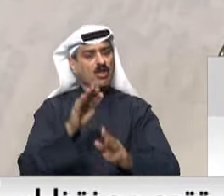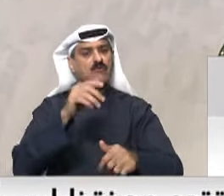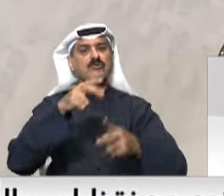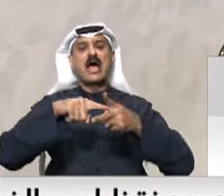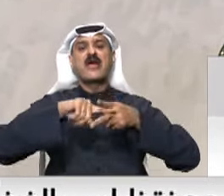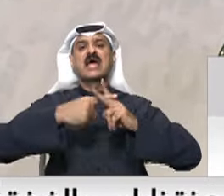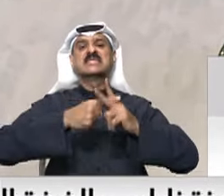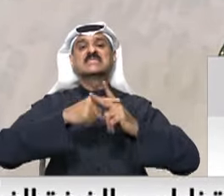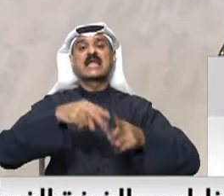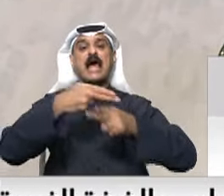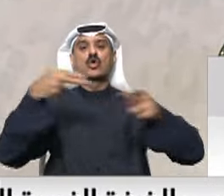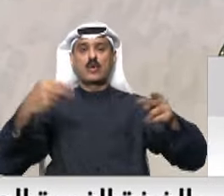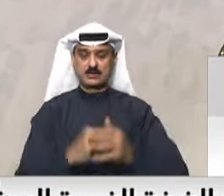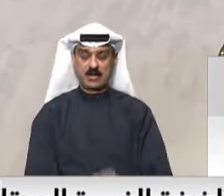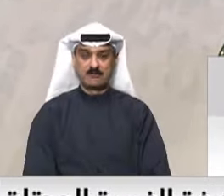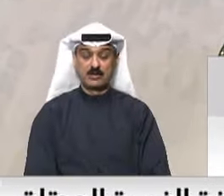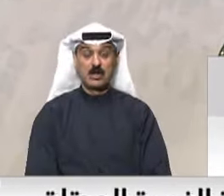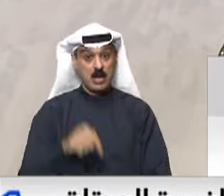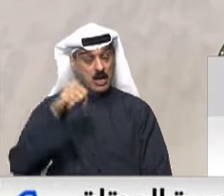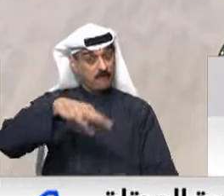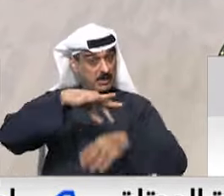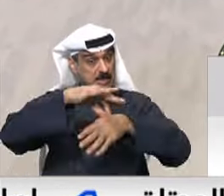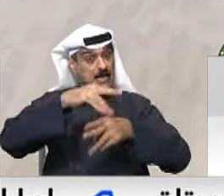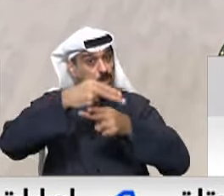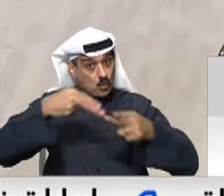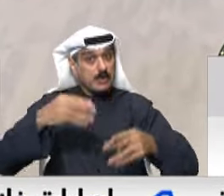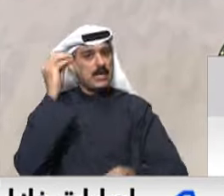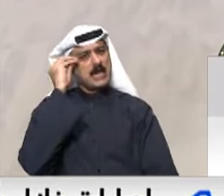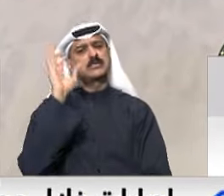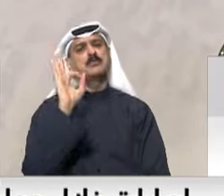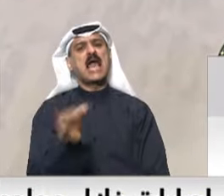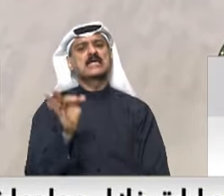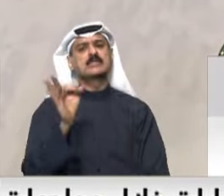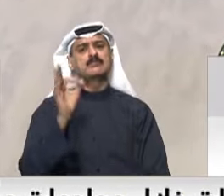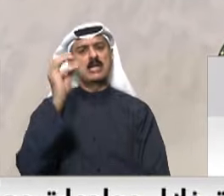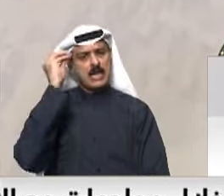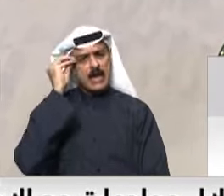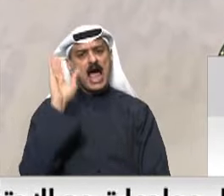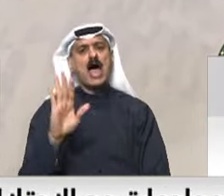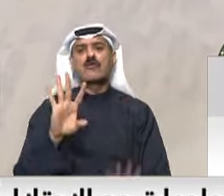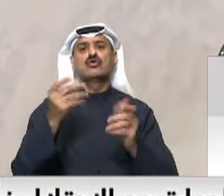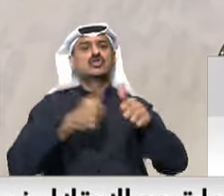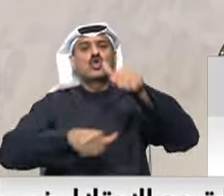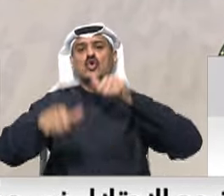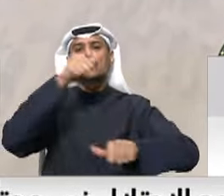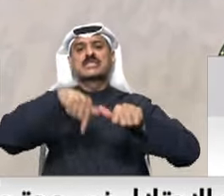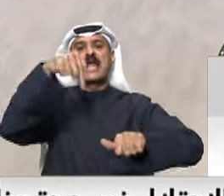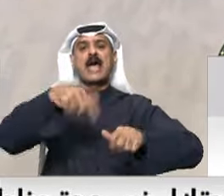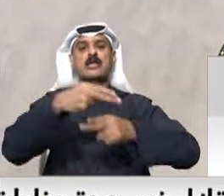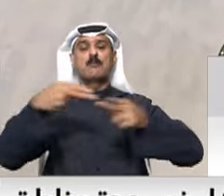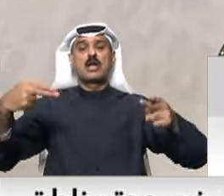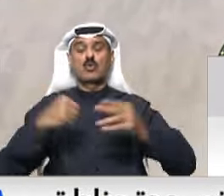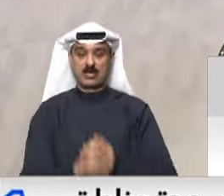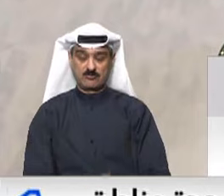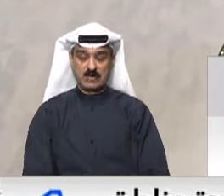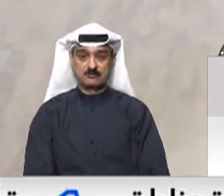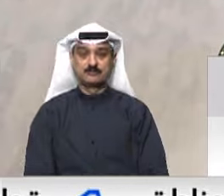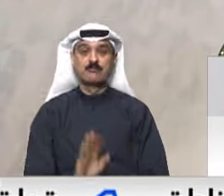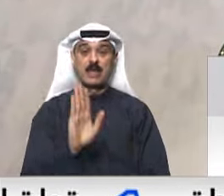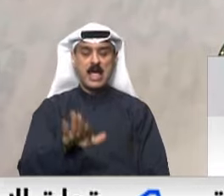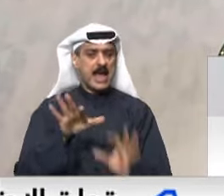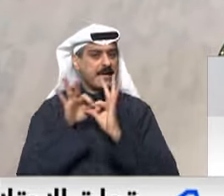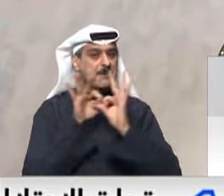منتجاته. احنا الحملة راح تكون إن شاء الله بكذا موقع، منها حاليا الأفينيوز مواقع تجارية، ومنها صار